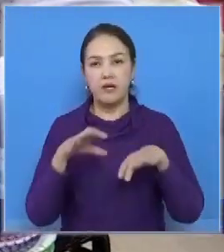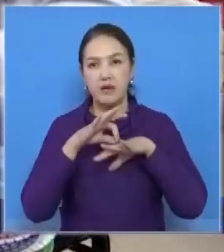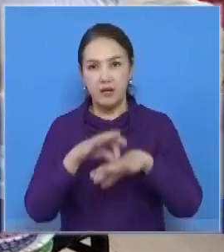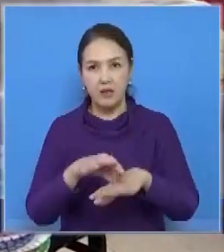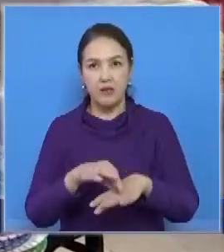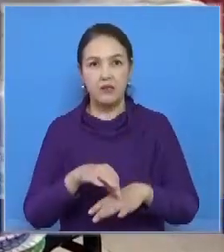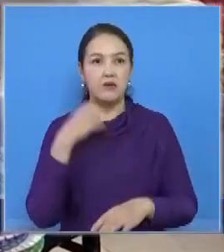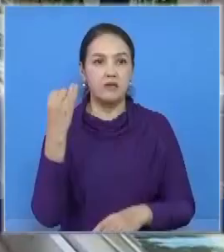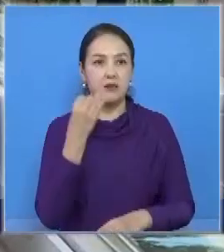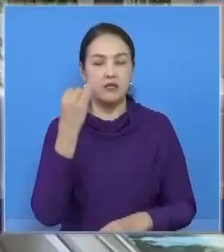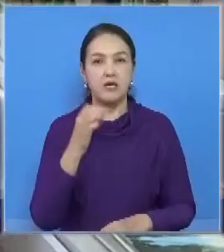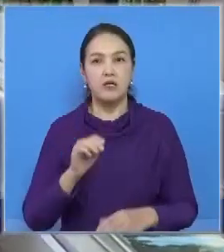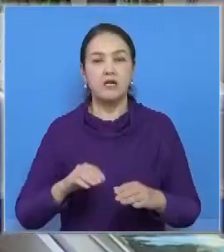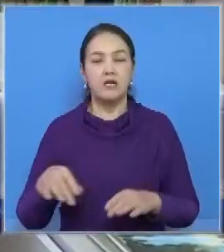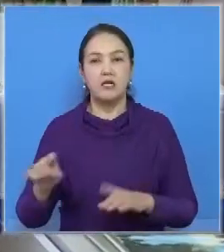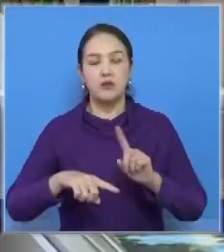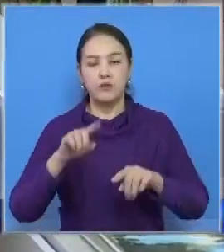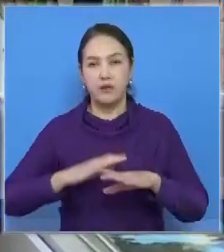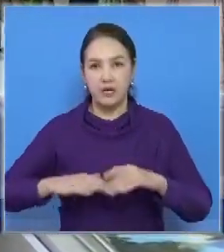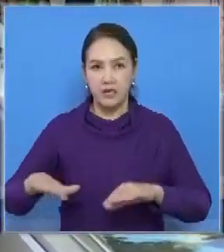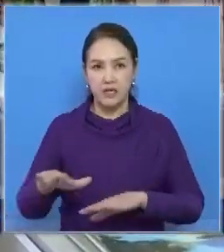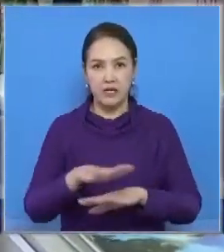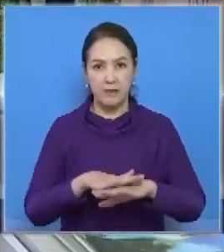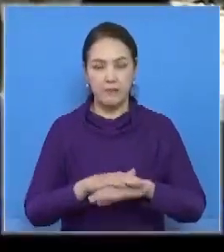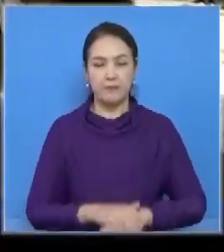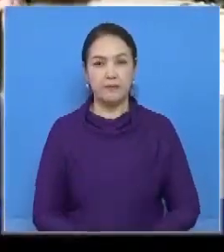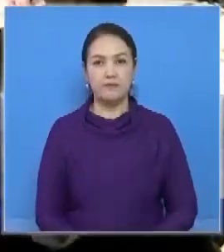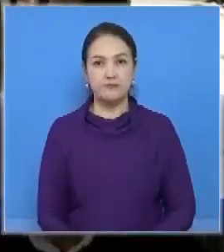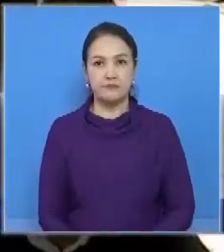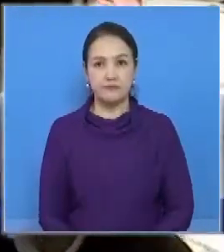населения интерес к культуре родного края. Владимир Федотов, Азамат Сауханов, телеканал Актобе.